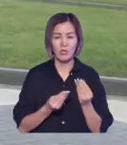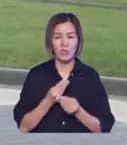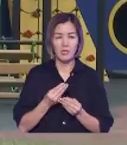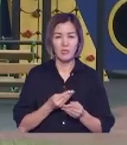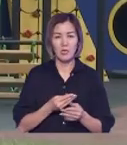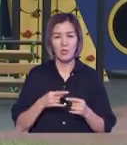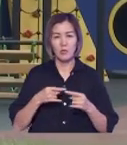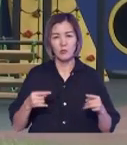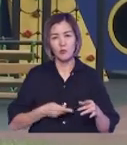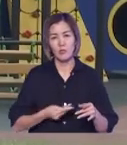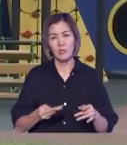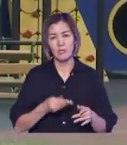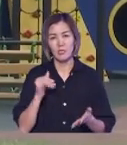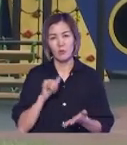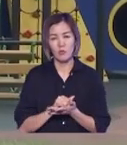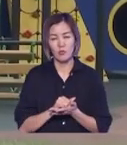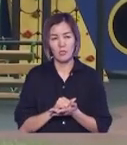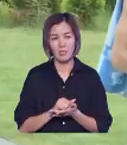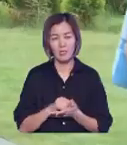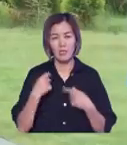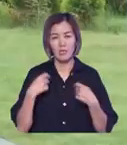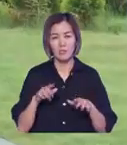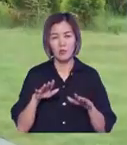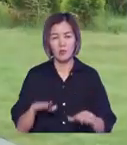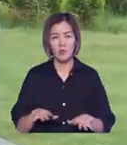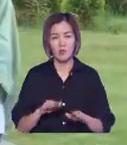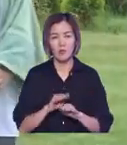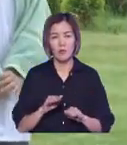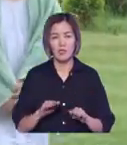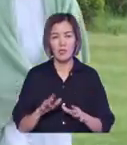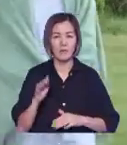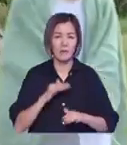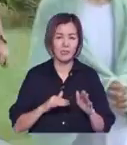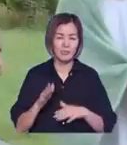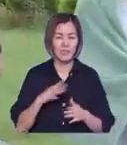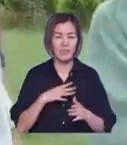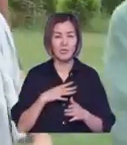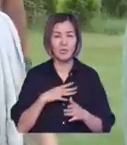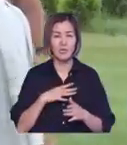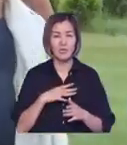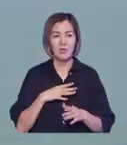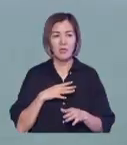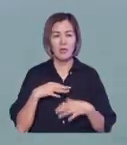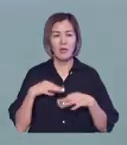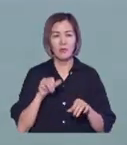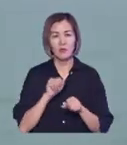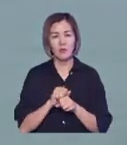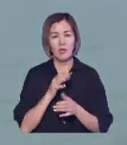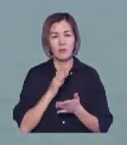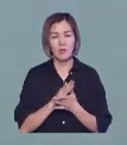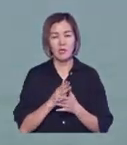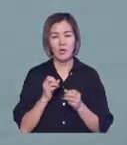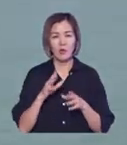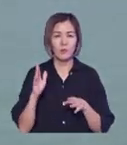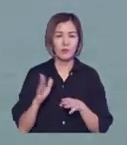үстел теннистеріне дейін қойылған. Әрі сауда нүктелері мен балалар бассейні, сондай-ақ автотұрақ та бар. Арнайы қауіпсіздік